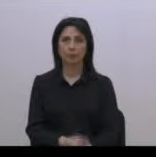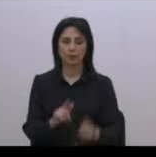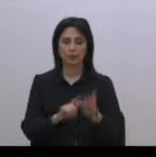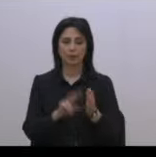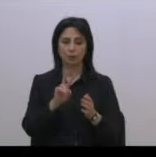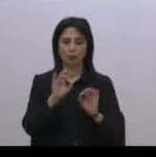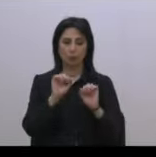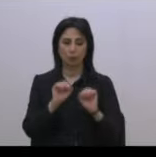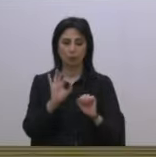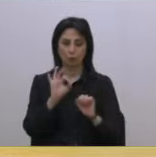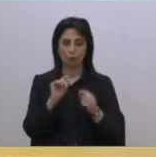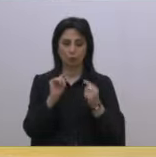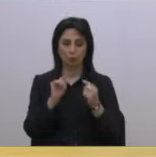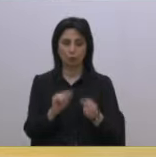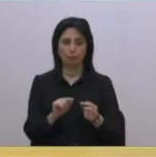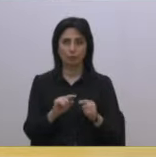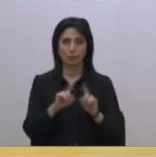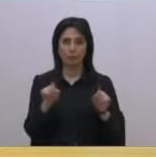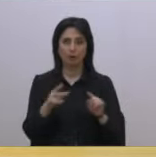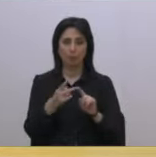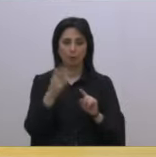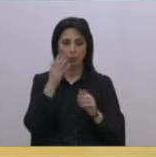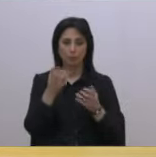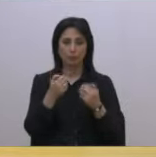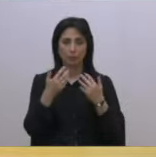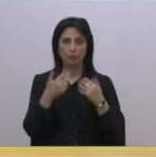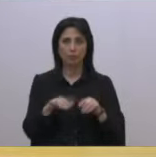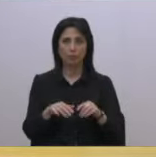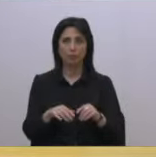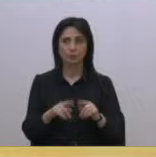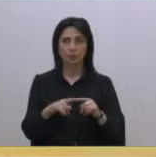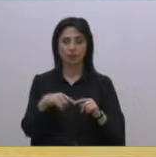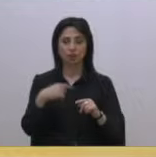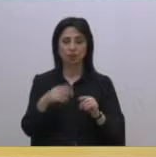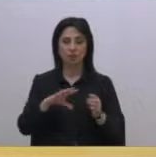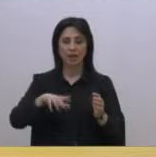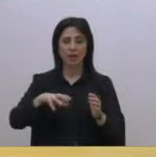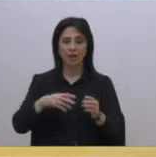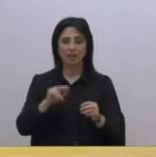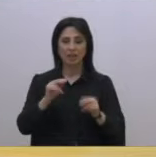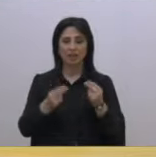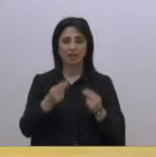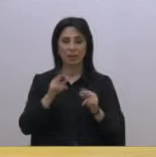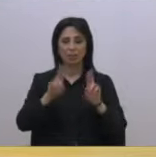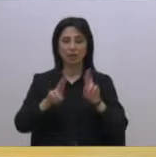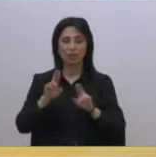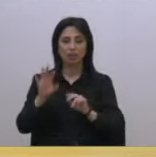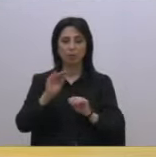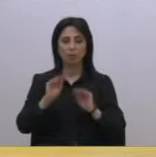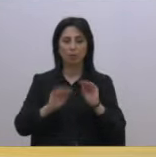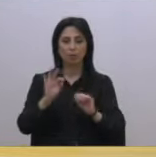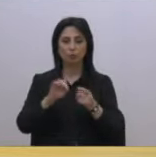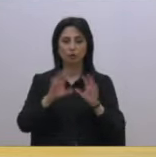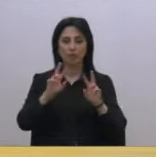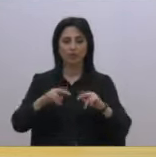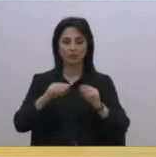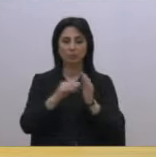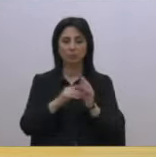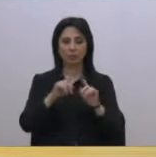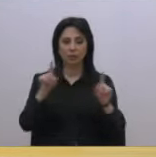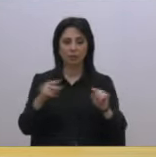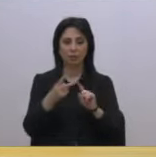სამოცდათ თორმეტი მომხრე, ნული წინააღმდეგი, პაკეტი მეორე მოსმენით მიღებულია. შემდეგი ლატარების აზარტული და მომგებიანი თამაშების მოწყობის შესახებ კანონსრულების